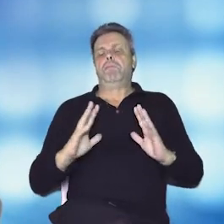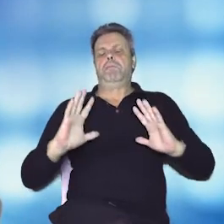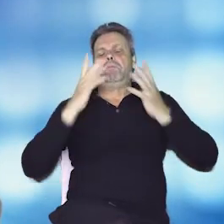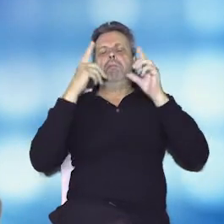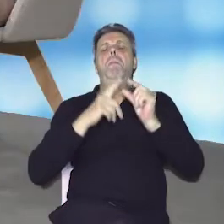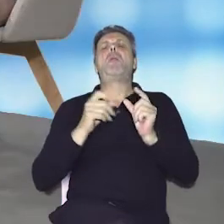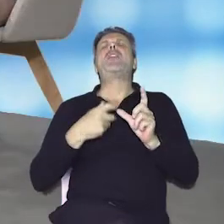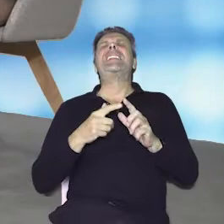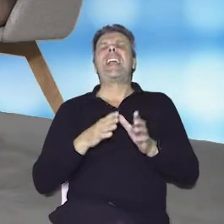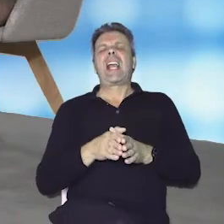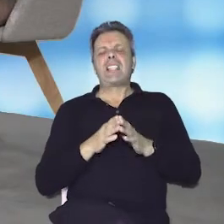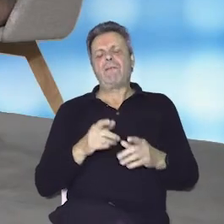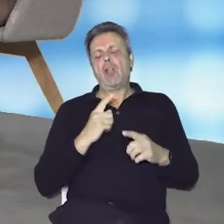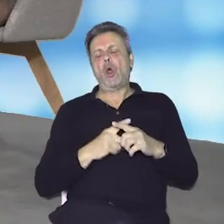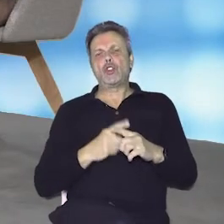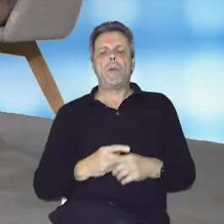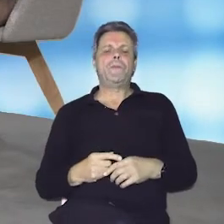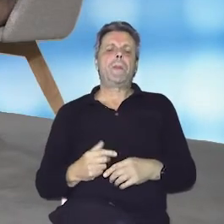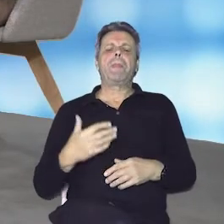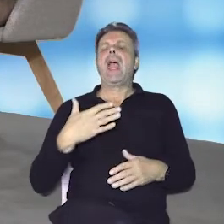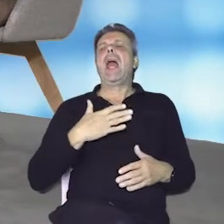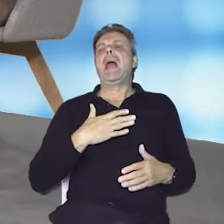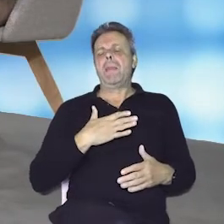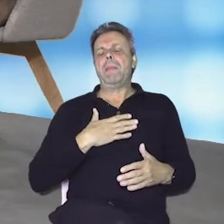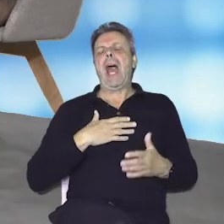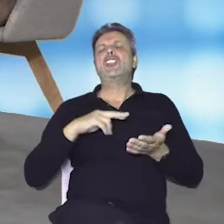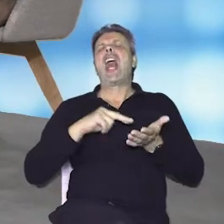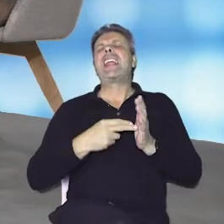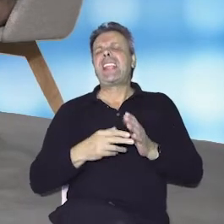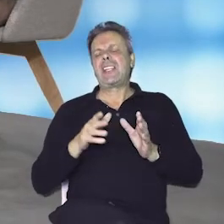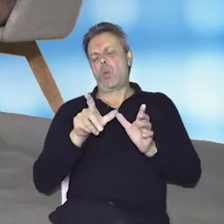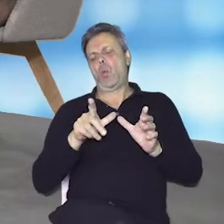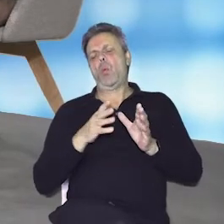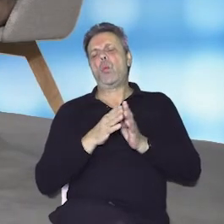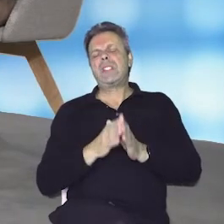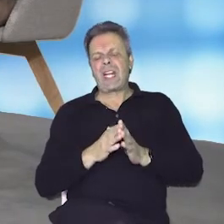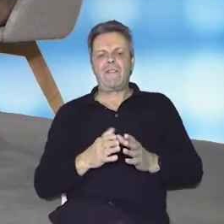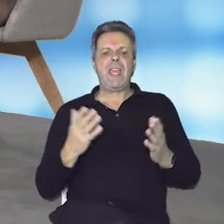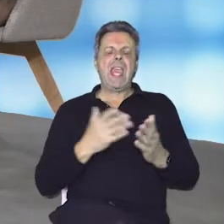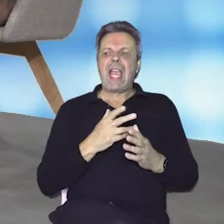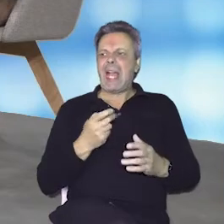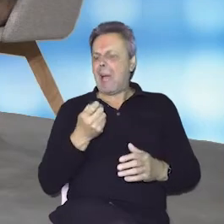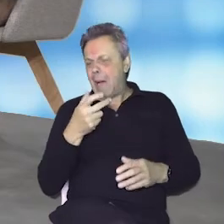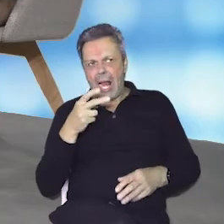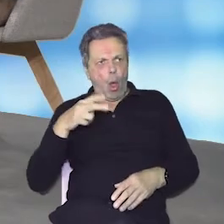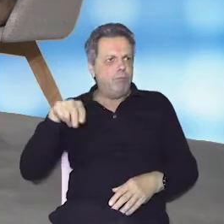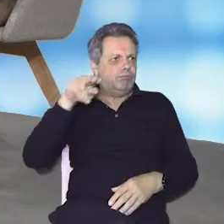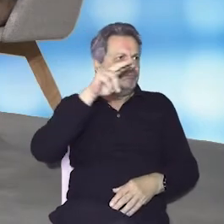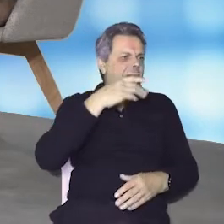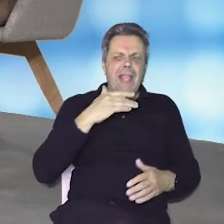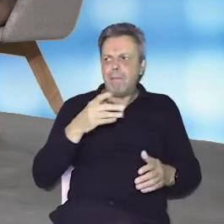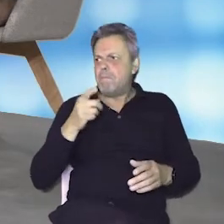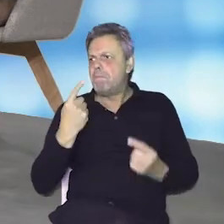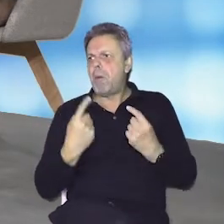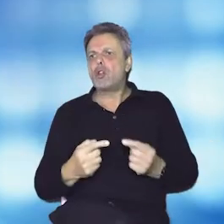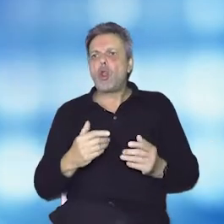Mm-hmm. Nije li tako? Da, tako izgleda. Naši arhitekti u crkvi, kada idu malo, kada postoji potreba za